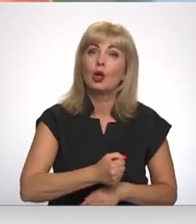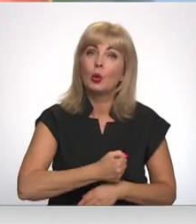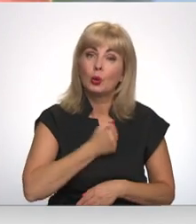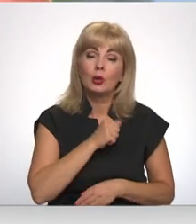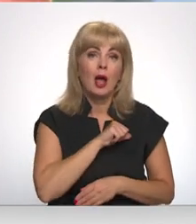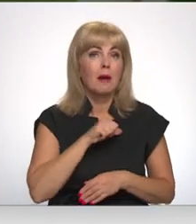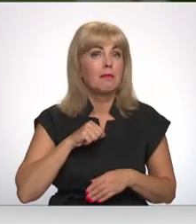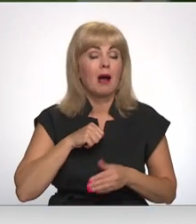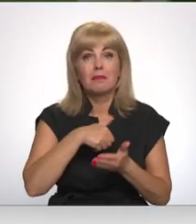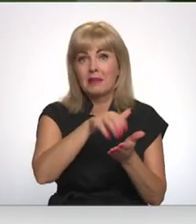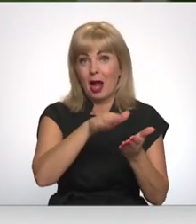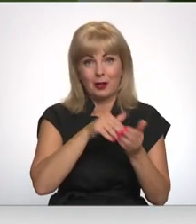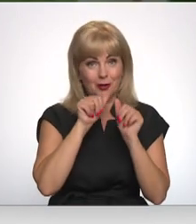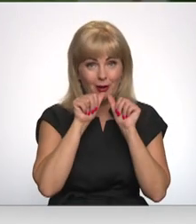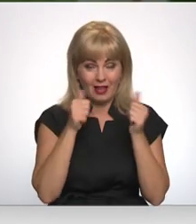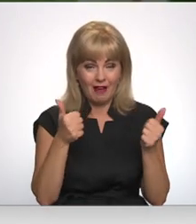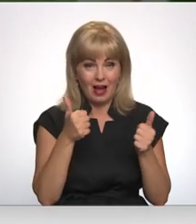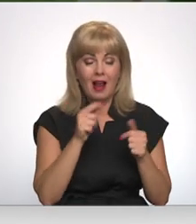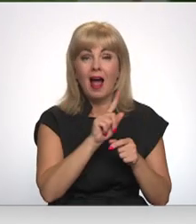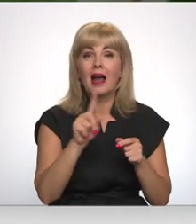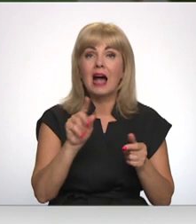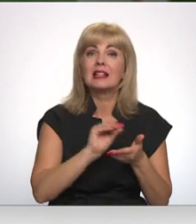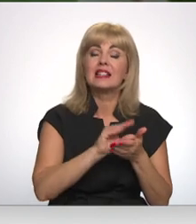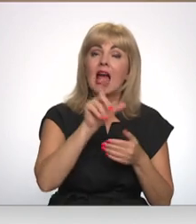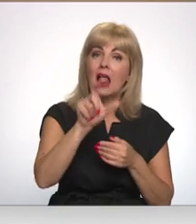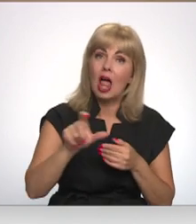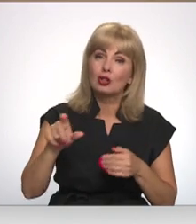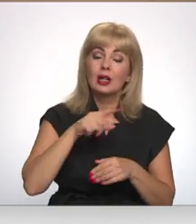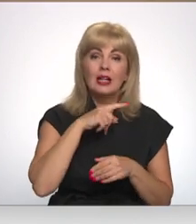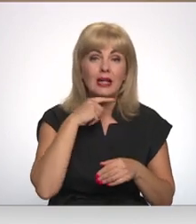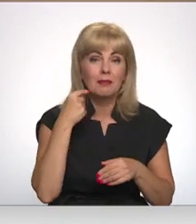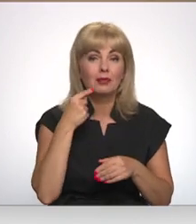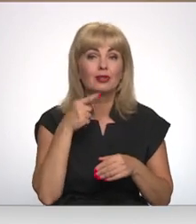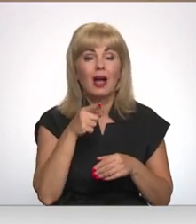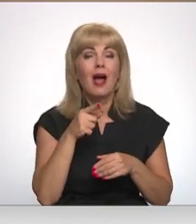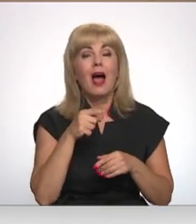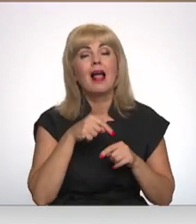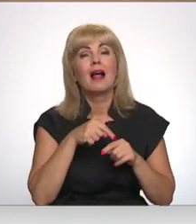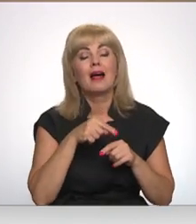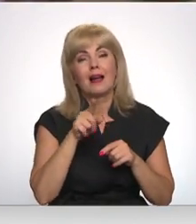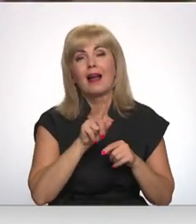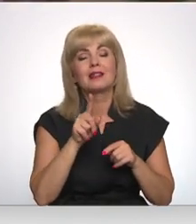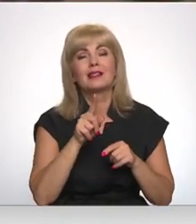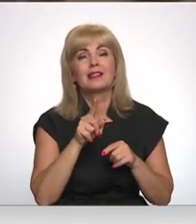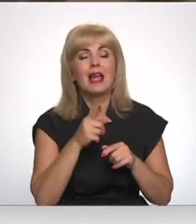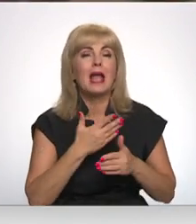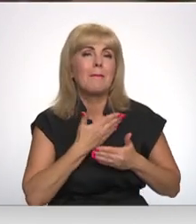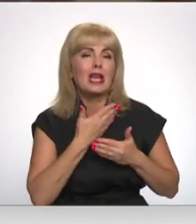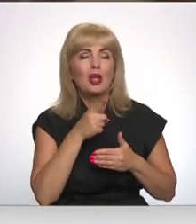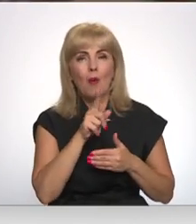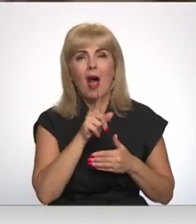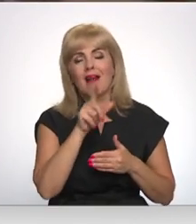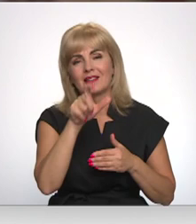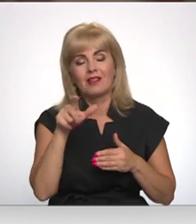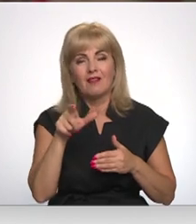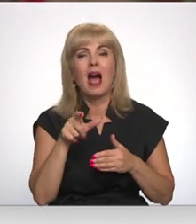jau neko piekrāsot nevar. Katrs selekcionārs grib savus cienītājus fanus pārsteigt ar kaut ko. Petrauska selekcijā ir